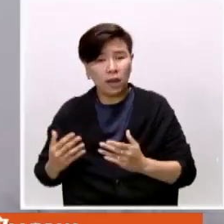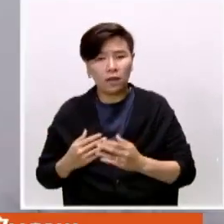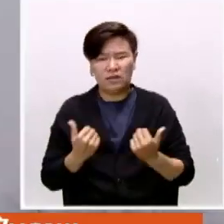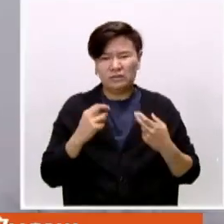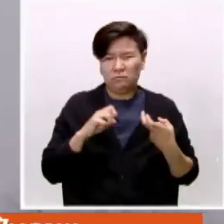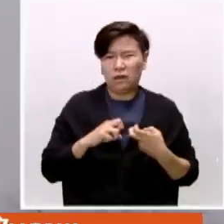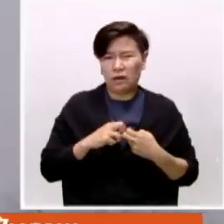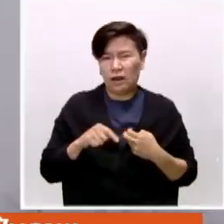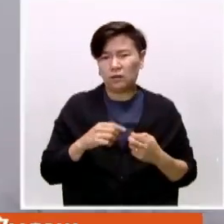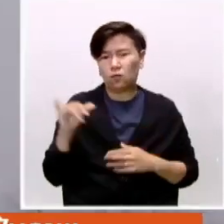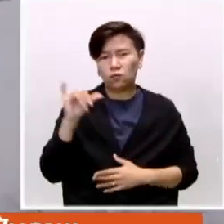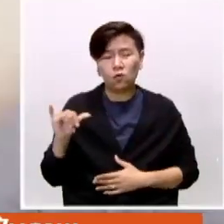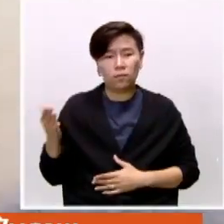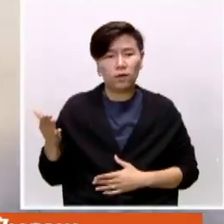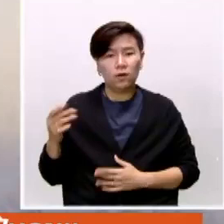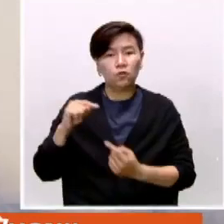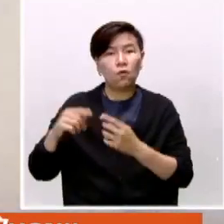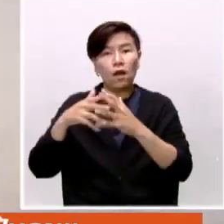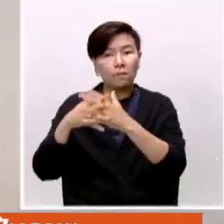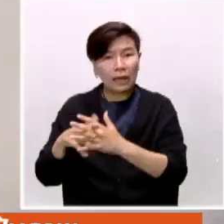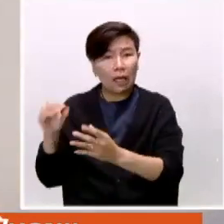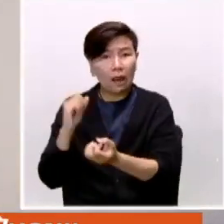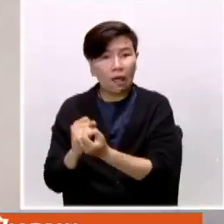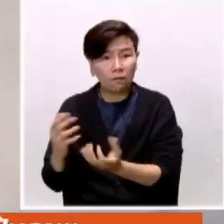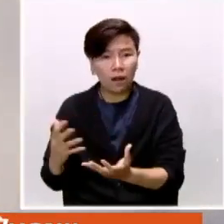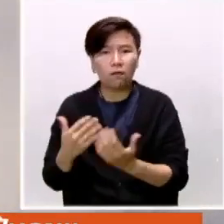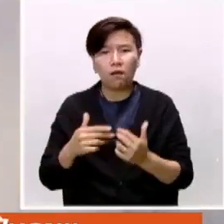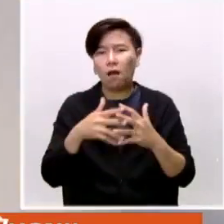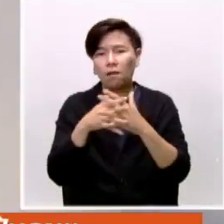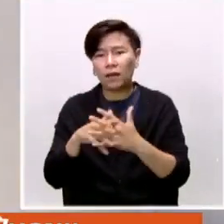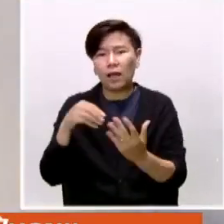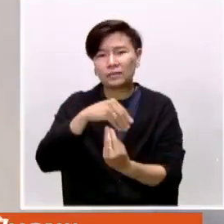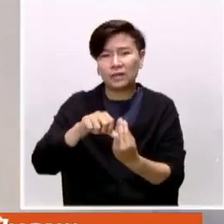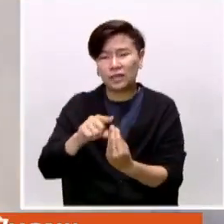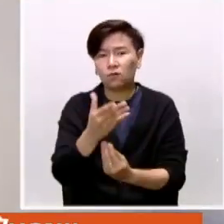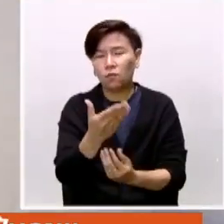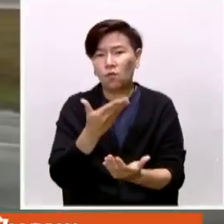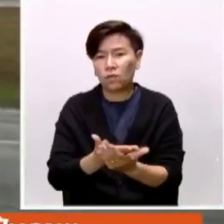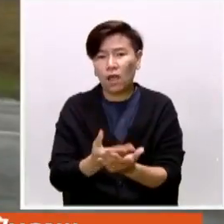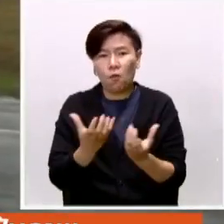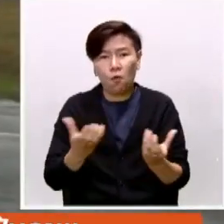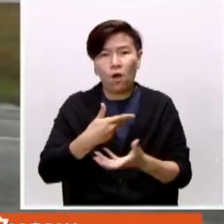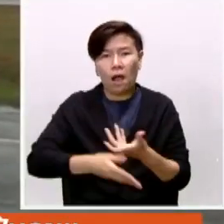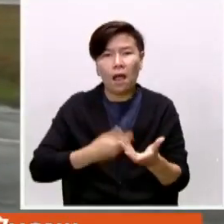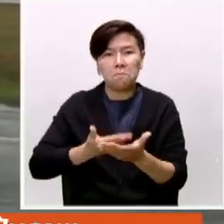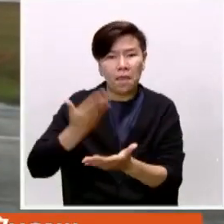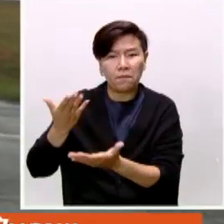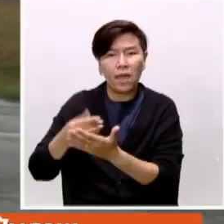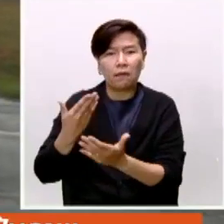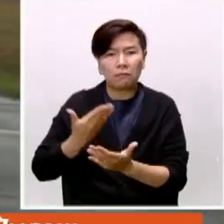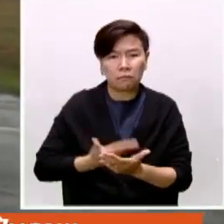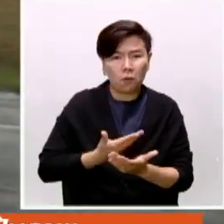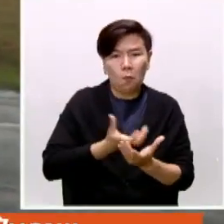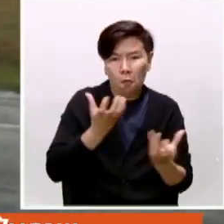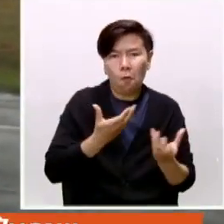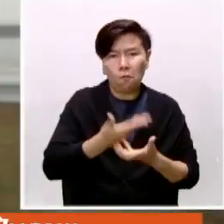ญหาภายในของประเทศตะวันตกอย่างเช่นในสหรัฐค่ะที่ตอนนี้กำลังประสบปัญหาเศรษฐกิจราคาสินค้าปรับตัวสูงขึ้นปัญหาเงินเฟ้